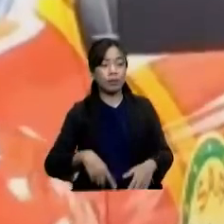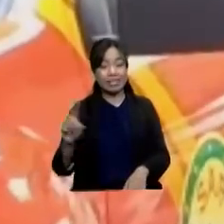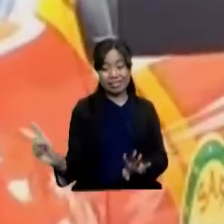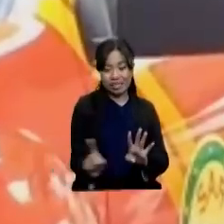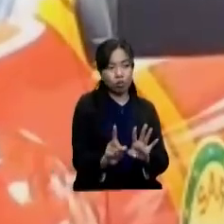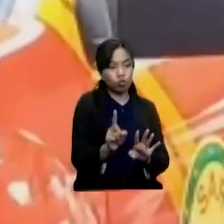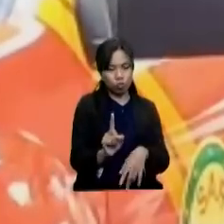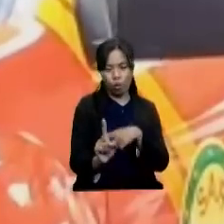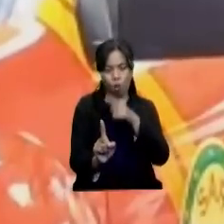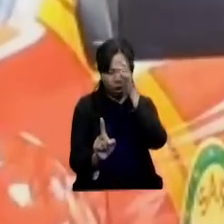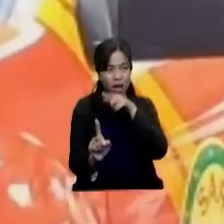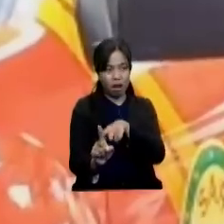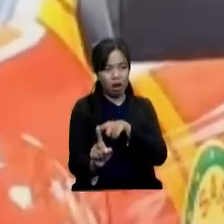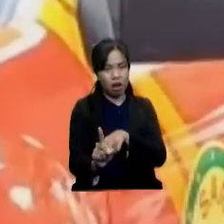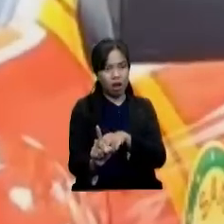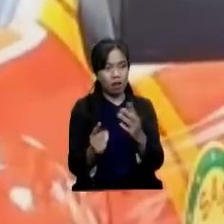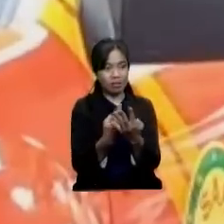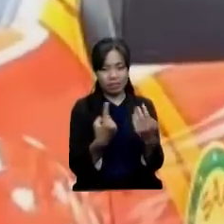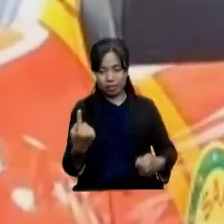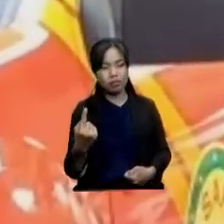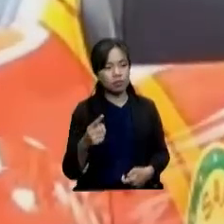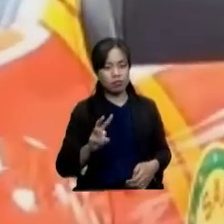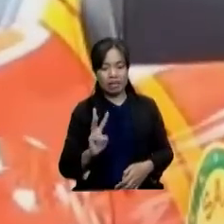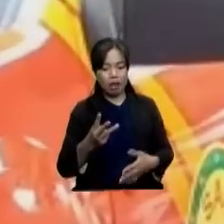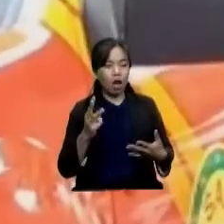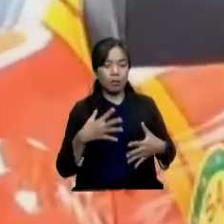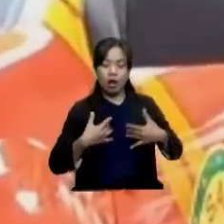orang kelima ini kehabisan tenaga dan